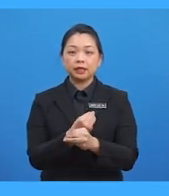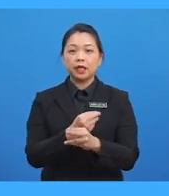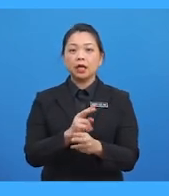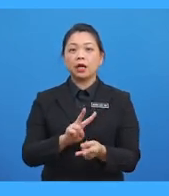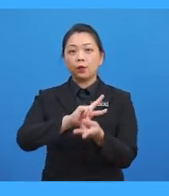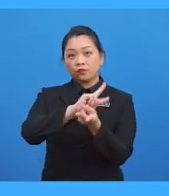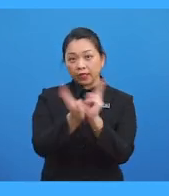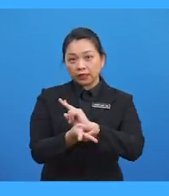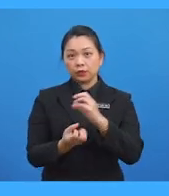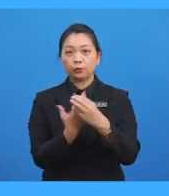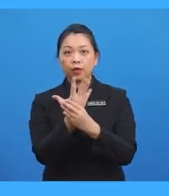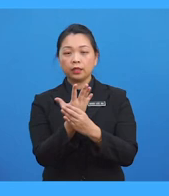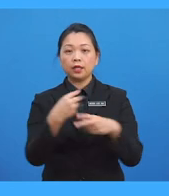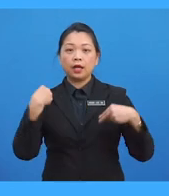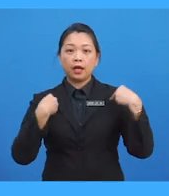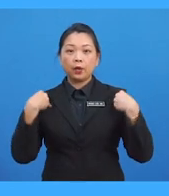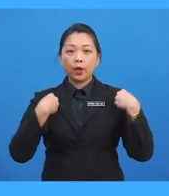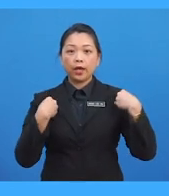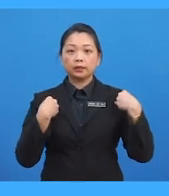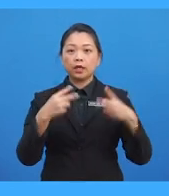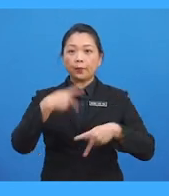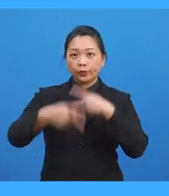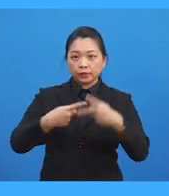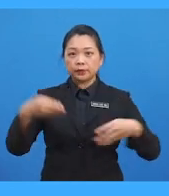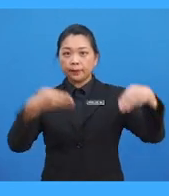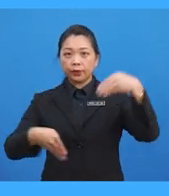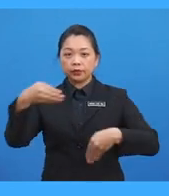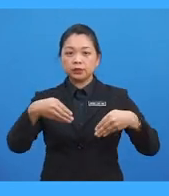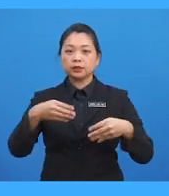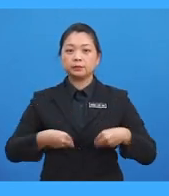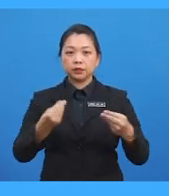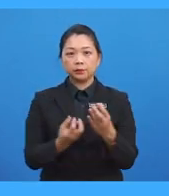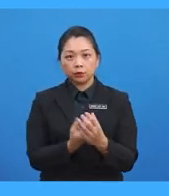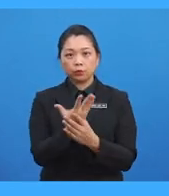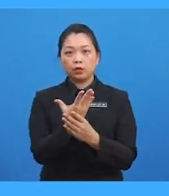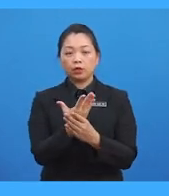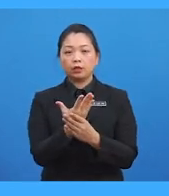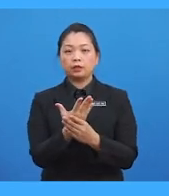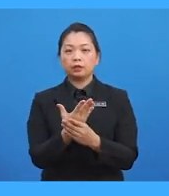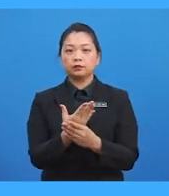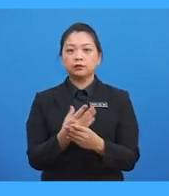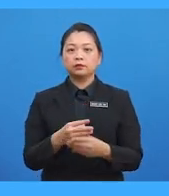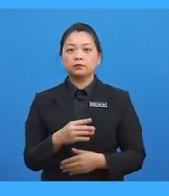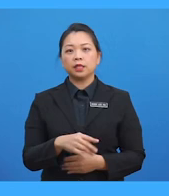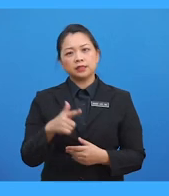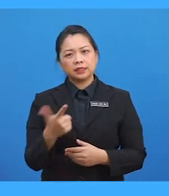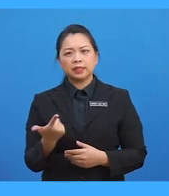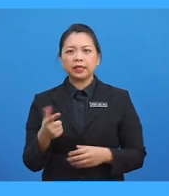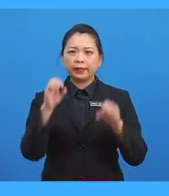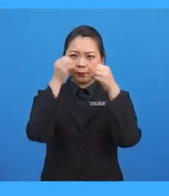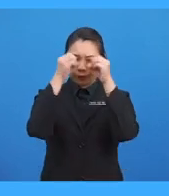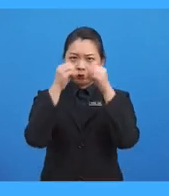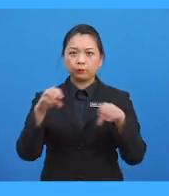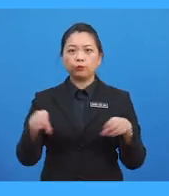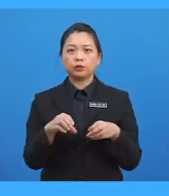haiwan atau proses biologi bagi pengeluaran tumbuhan atau haiwan selain daripada mikroorganisma hidup buatan